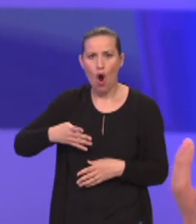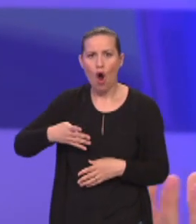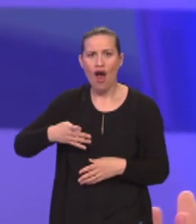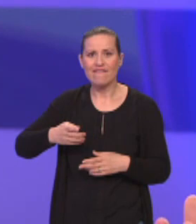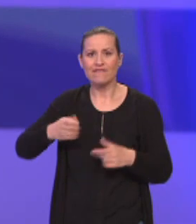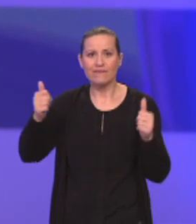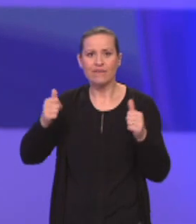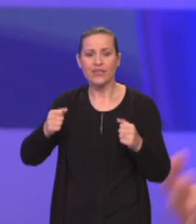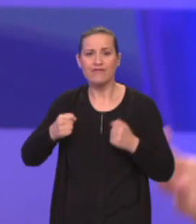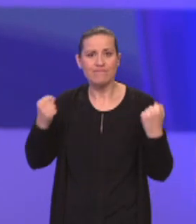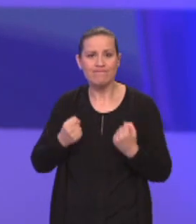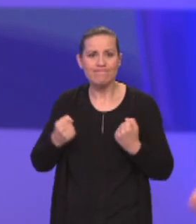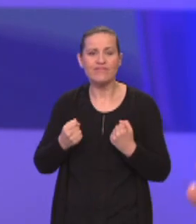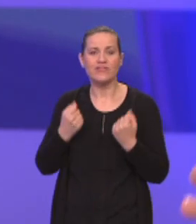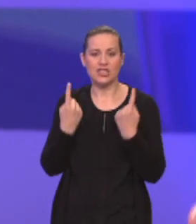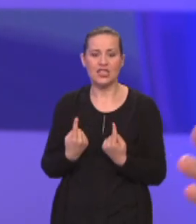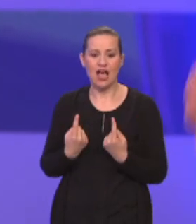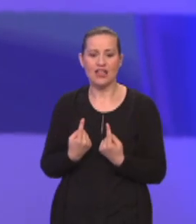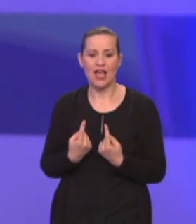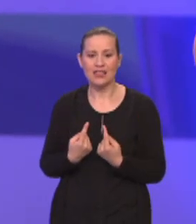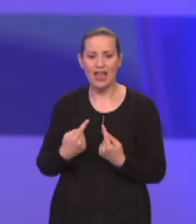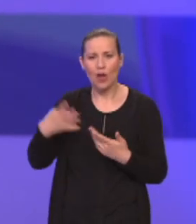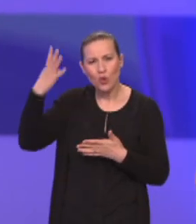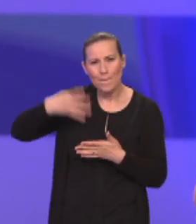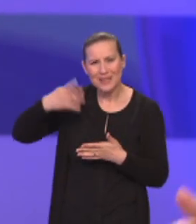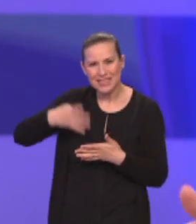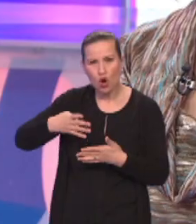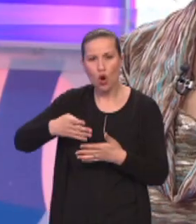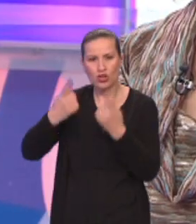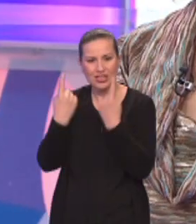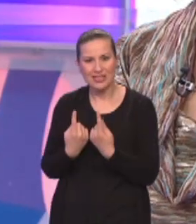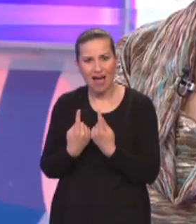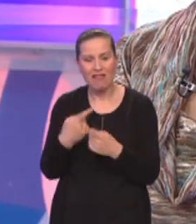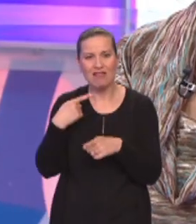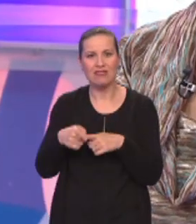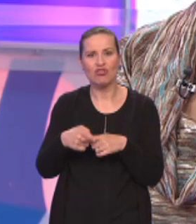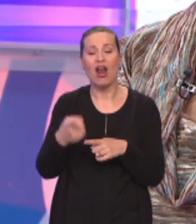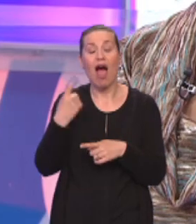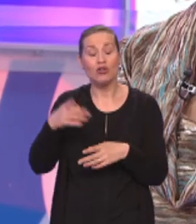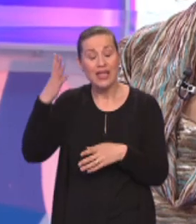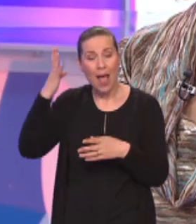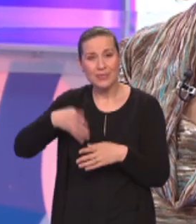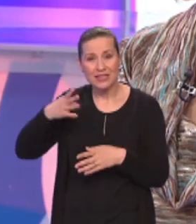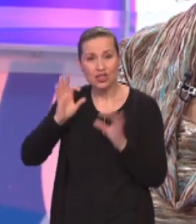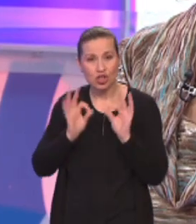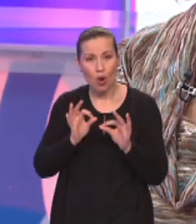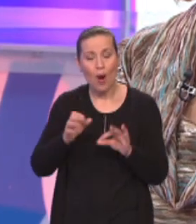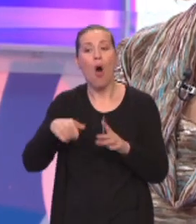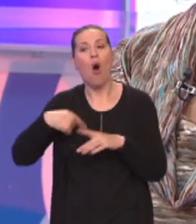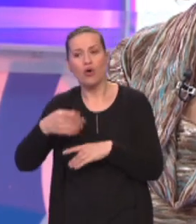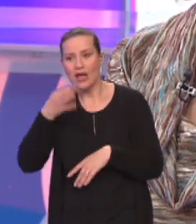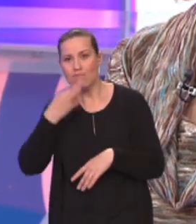psihofizičko stanje. Znači, ali čak i više aspekt taj na psihološkom stanju, zato automatski kad ste dobro psihički, ste onda bolje